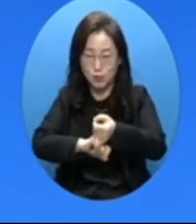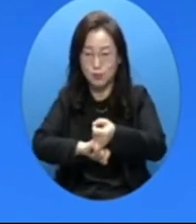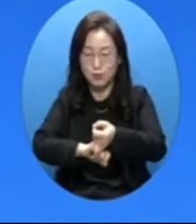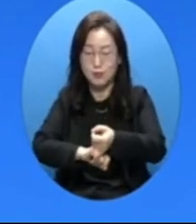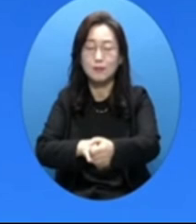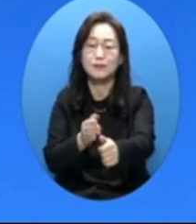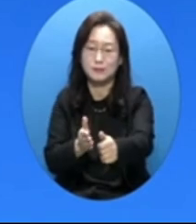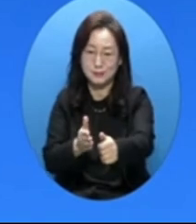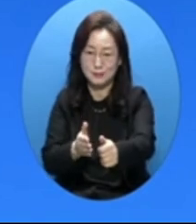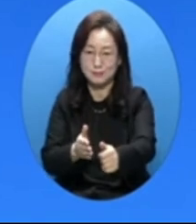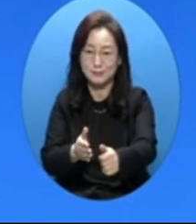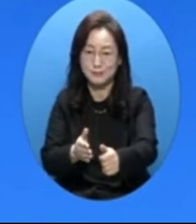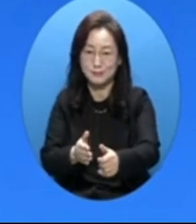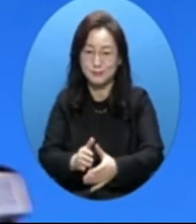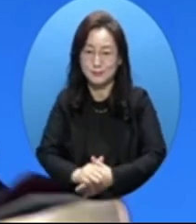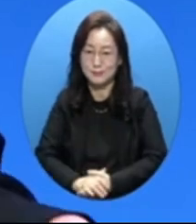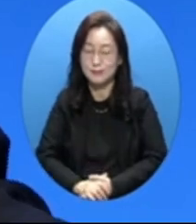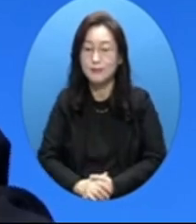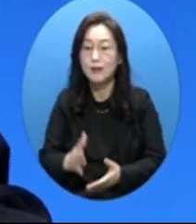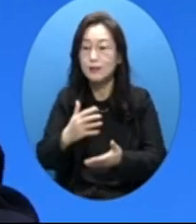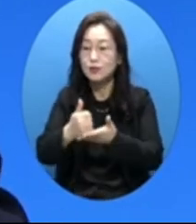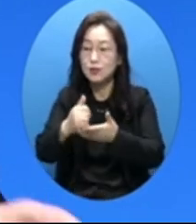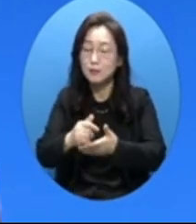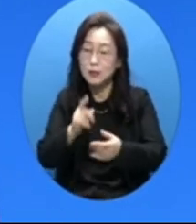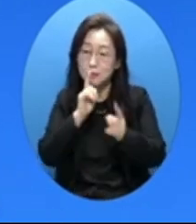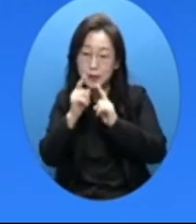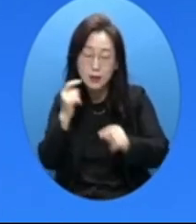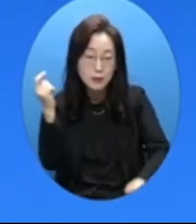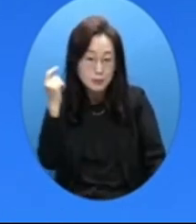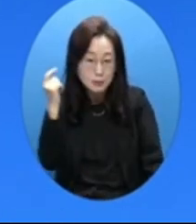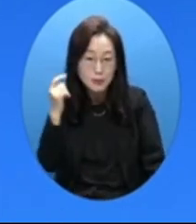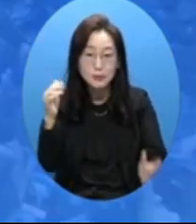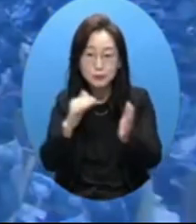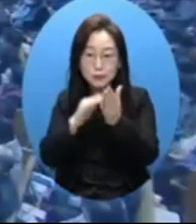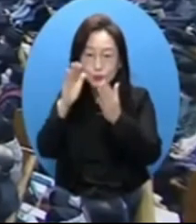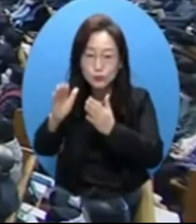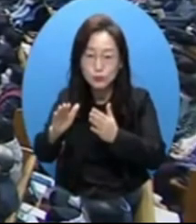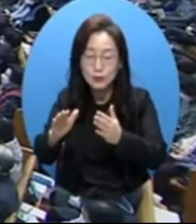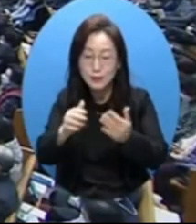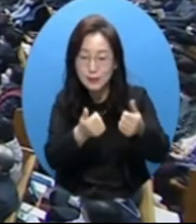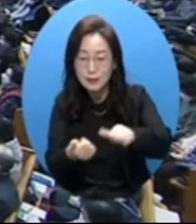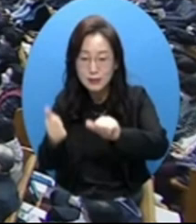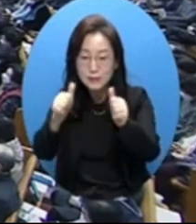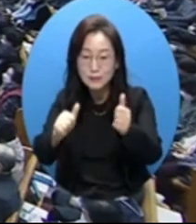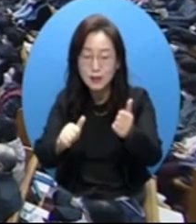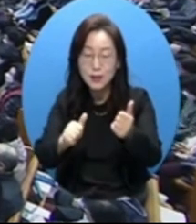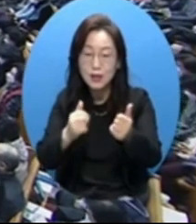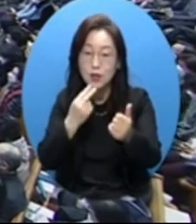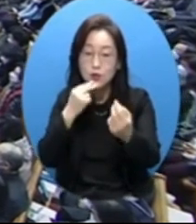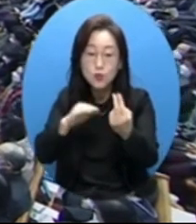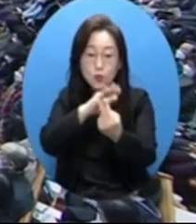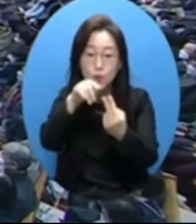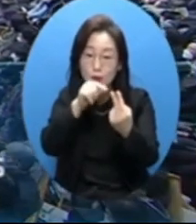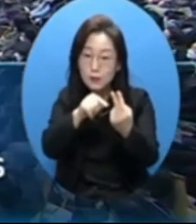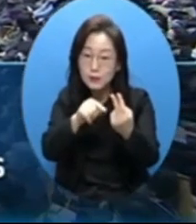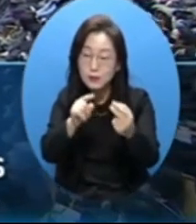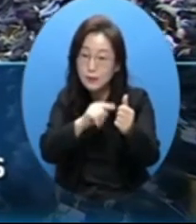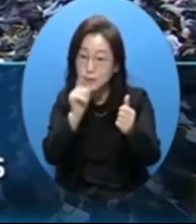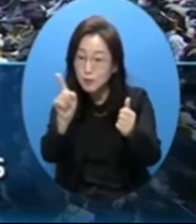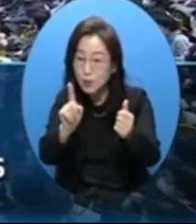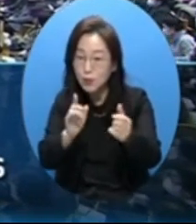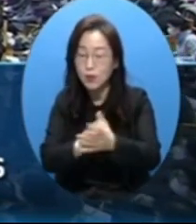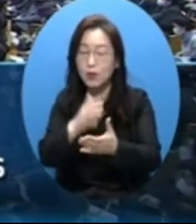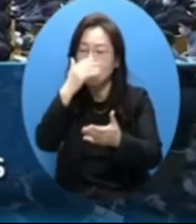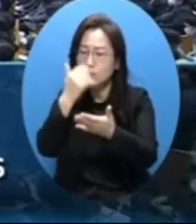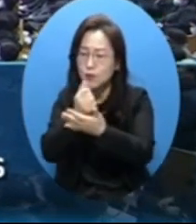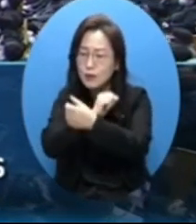되시기를 바랍니다 주님의 음성을들은 다음 침례 요한이 한 일은 죄사함을 받게